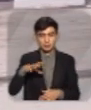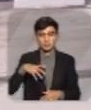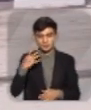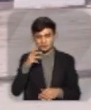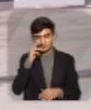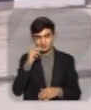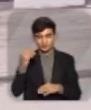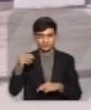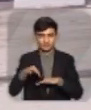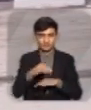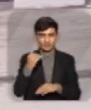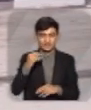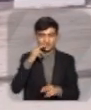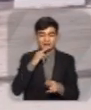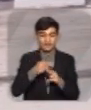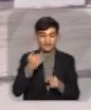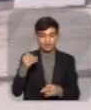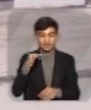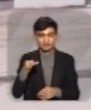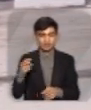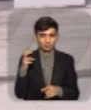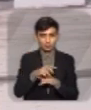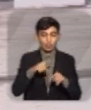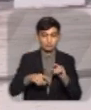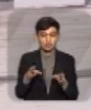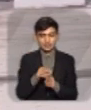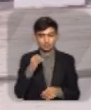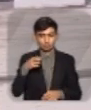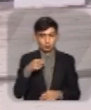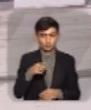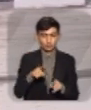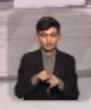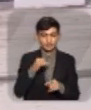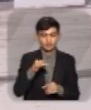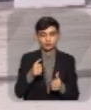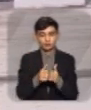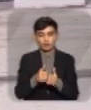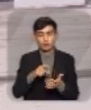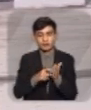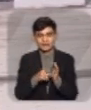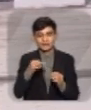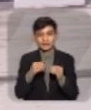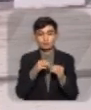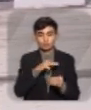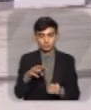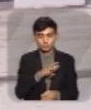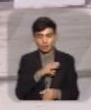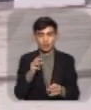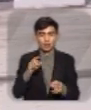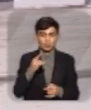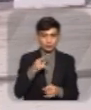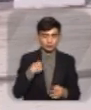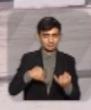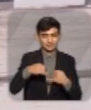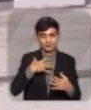я с двумя родственницами одна из них угрожала мне ножом и вывела в соседнюю комнату все это произошло в течение 10 минут я ребенка не связывало